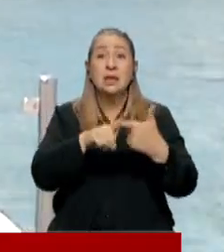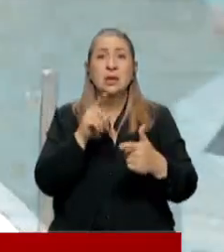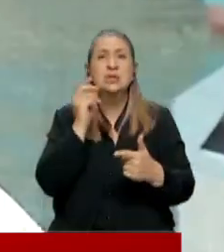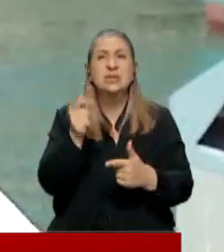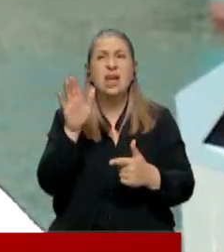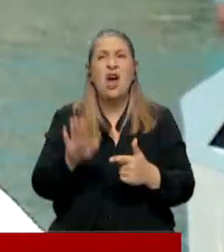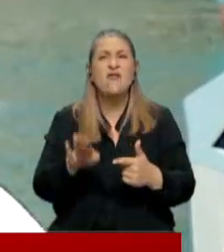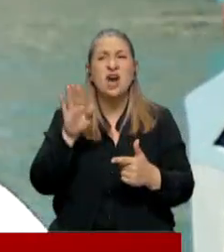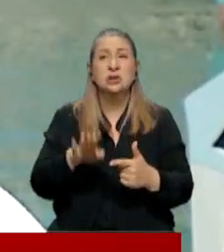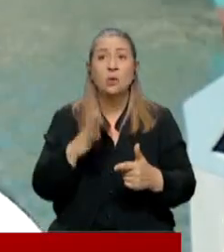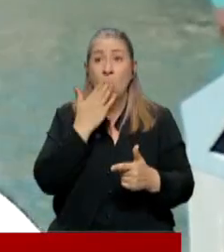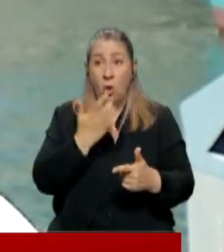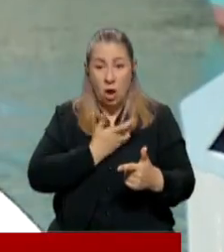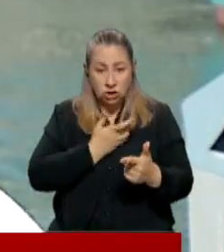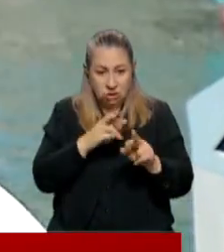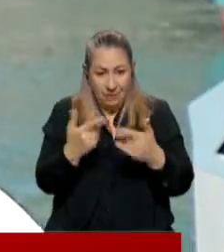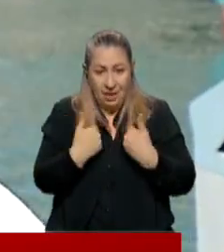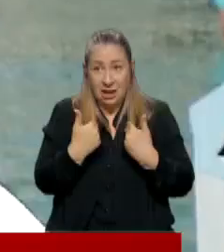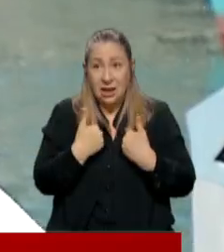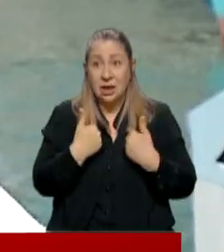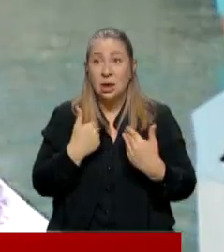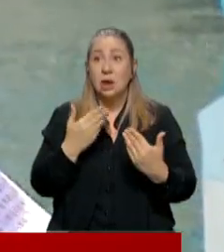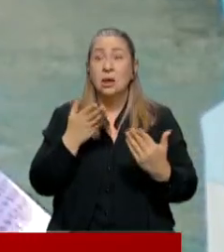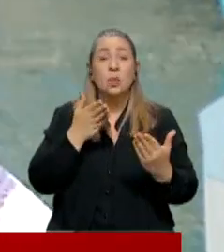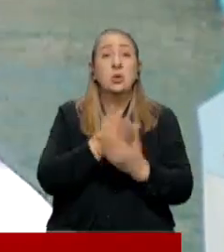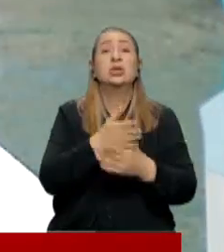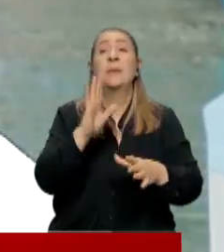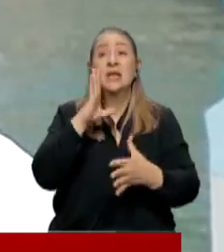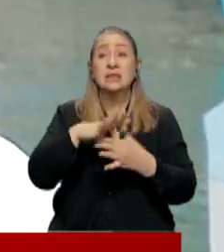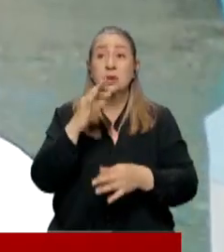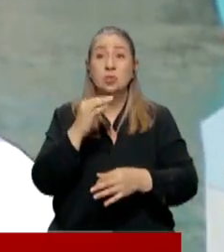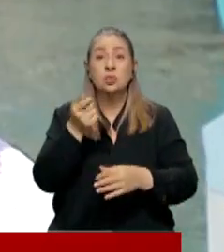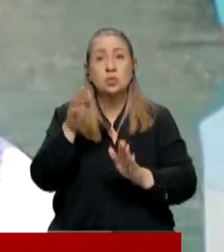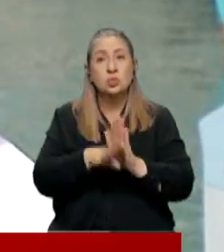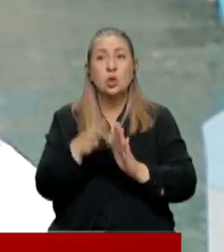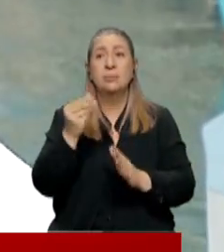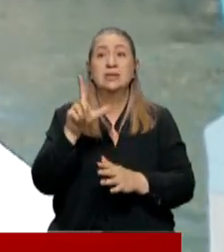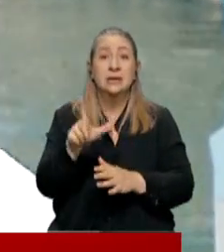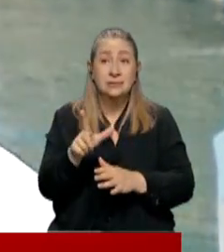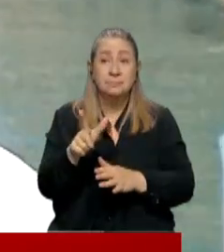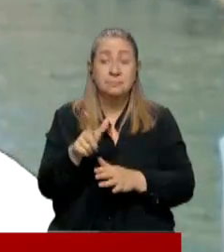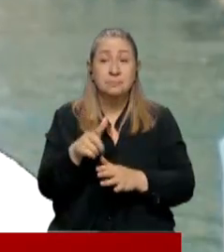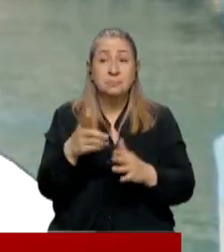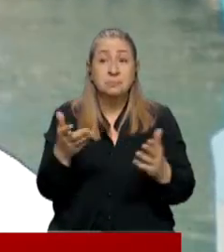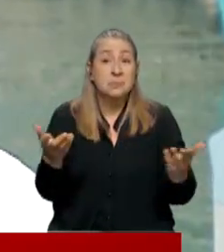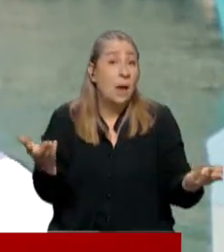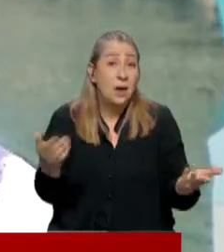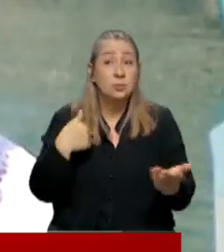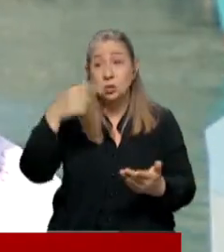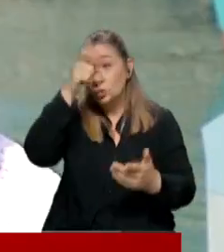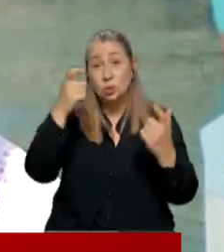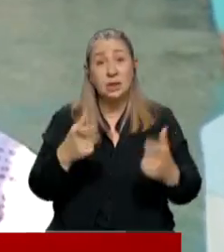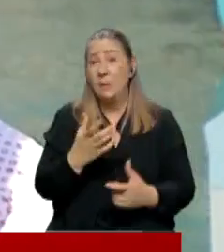çok yavaş. Özellikle öğrenci gibi işte ulaşamayan insanlara da düşük ücret olması gerekiyor. Ama işte bizim